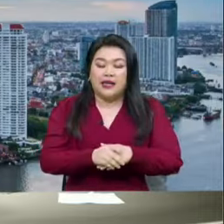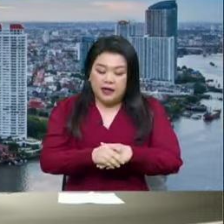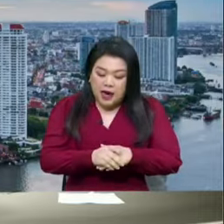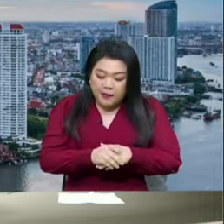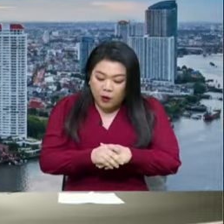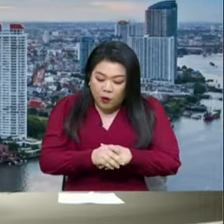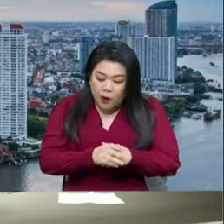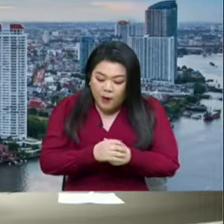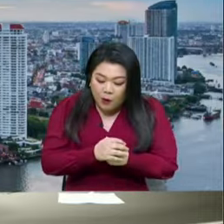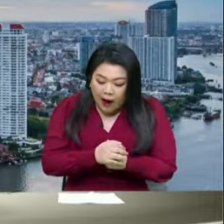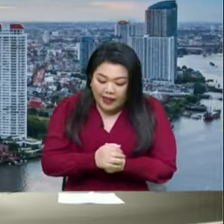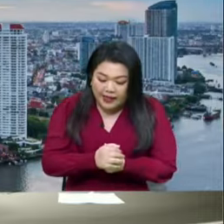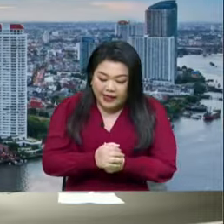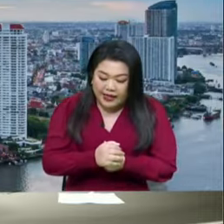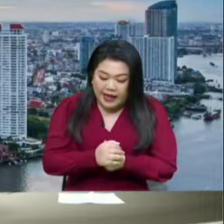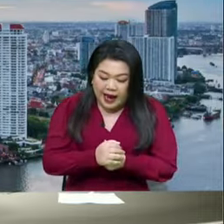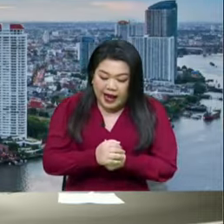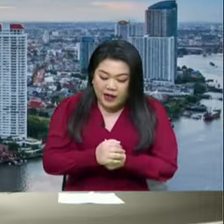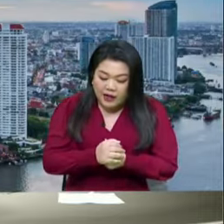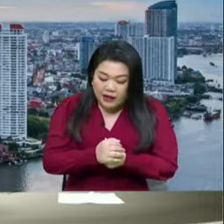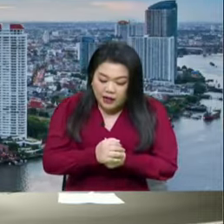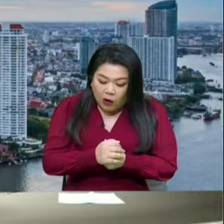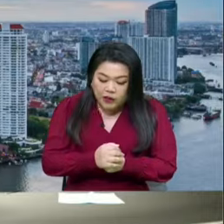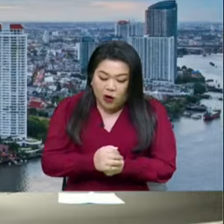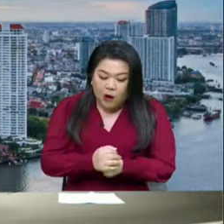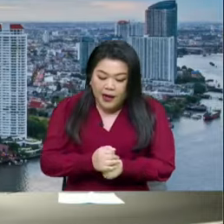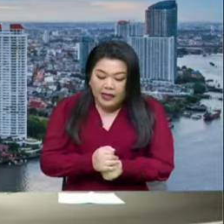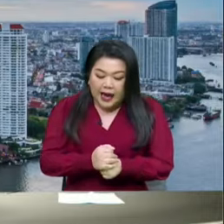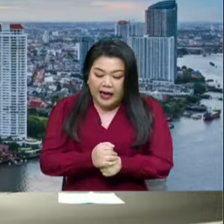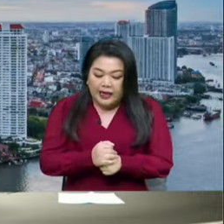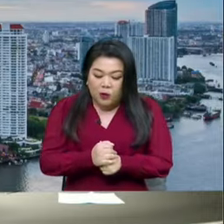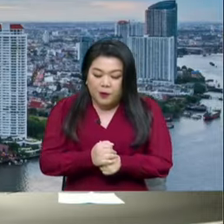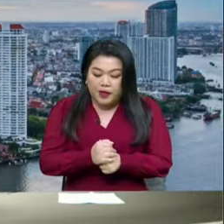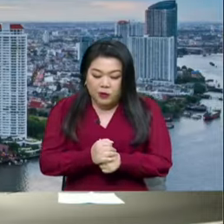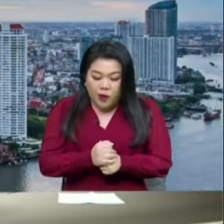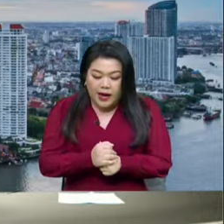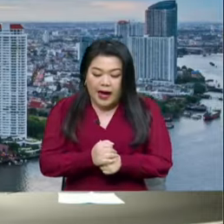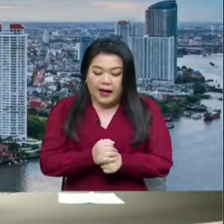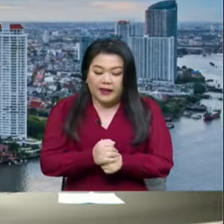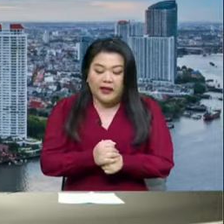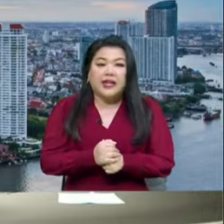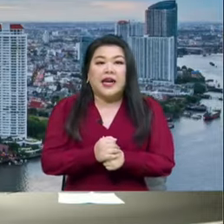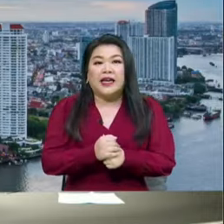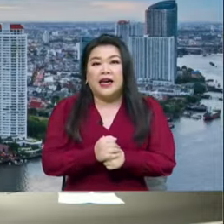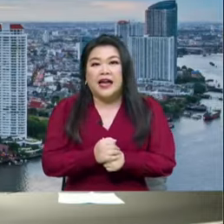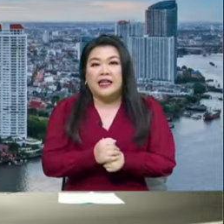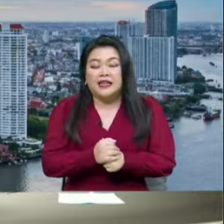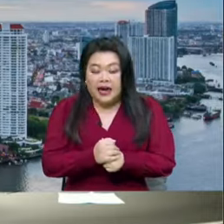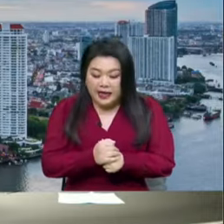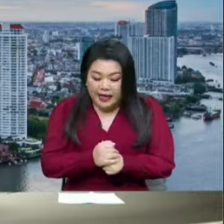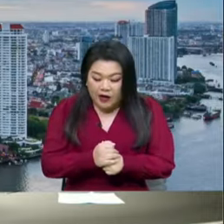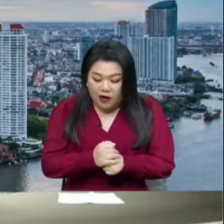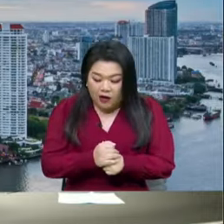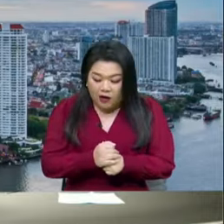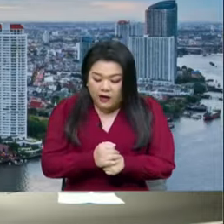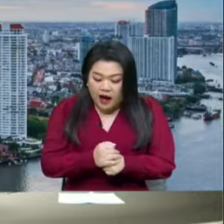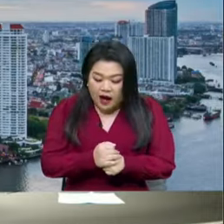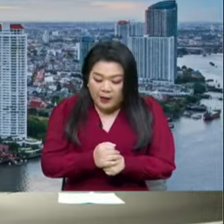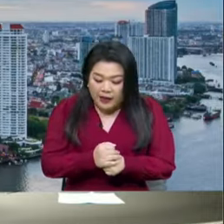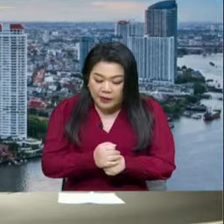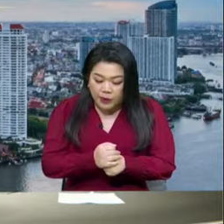ประมาณนี้ปรากฏว่าเมื่อวานนี้เนี่ยนะคะสสเพื่อไทยลุกประท้วงกันในขณะที่ทางด้าน